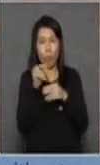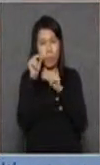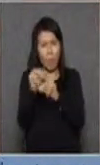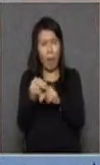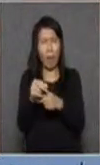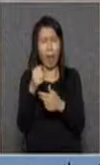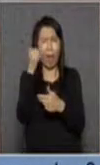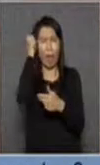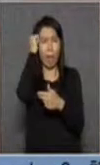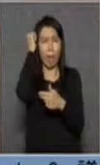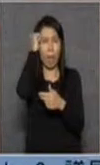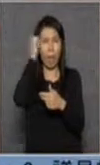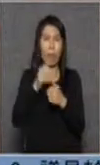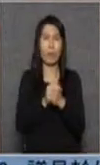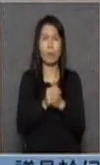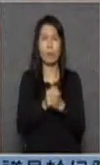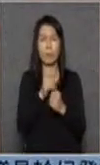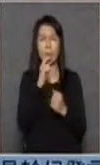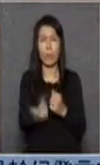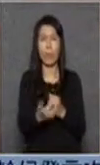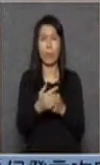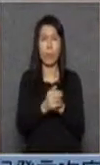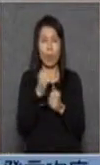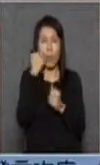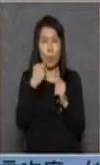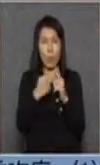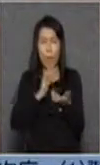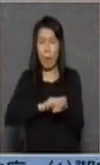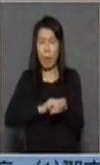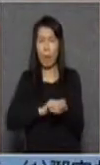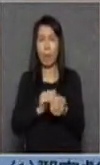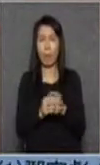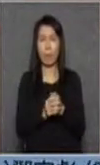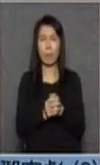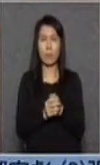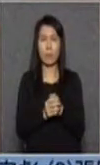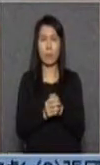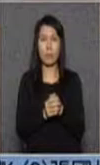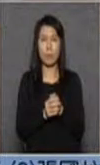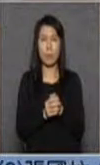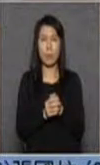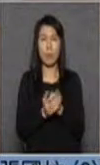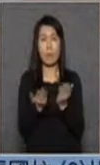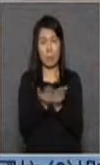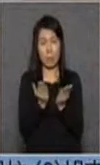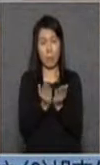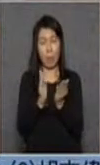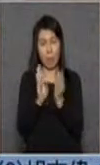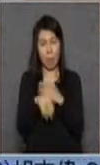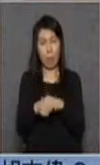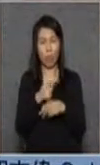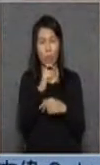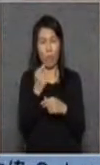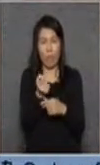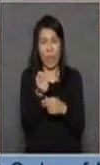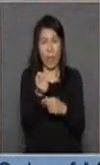難啊，有好多嗰啲老人病症咧，就獲得確診之後咧，都唔可以即